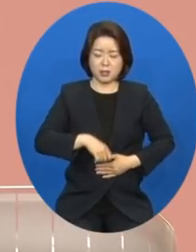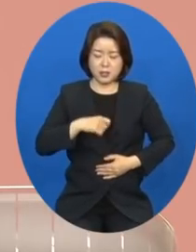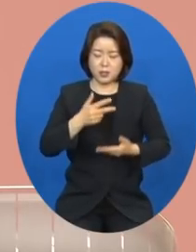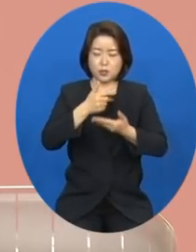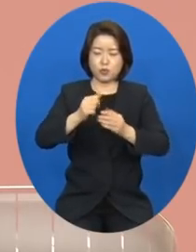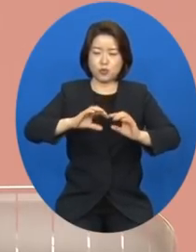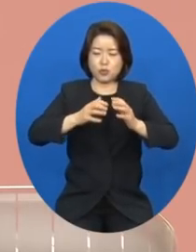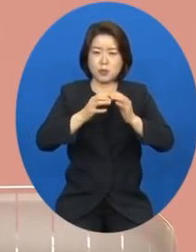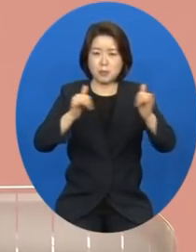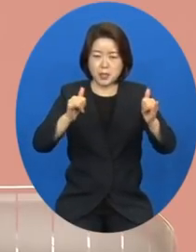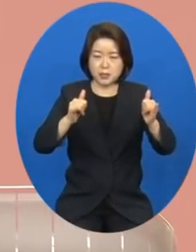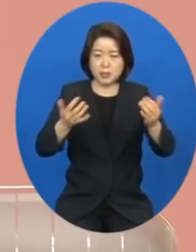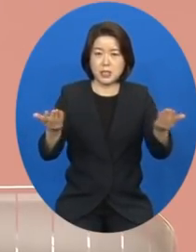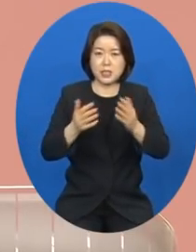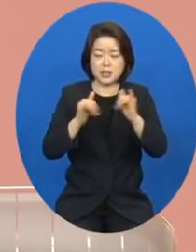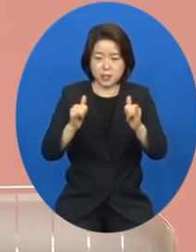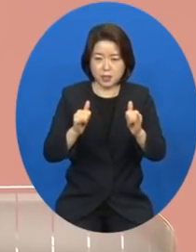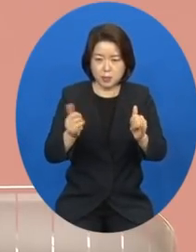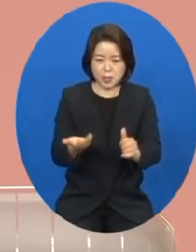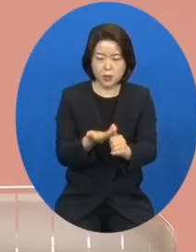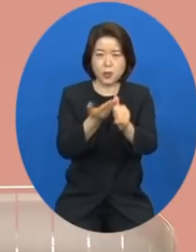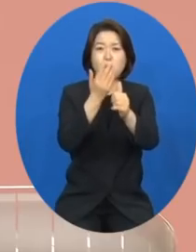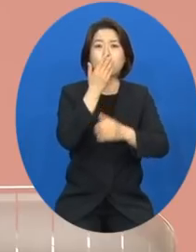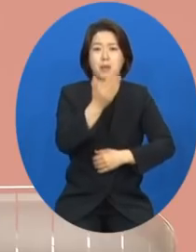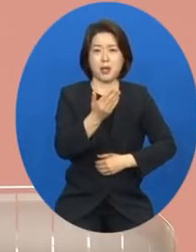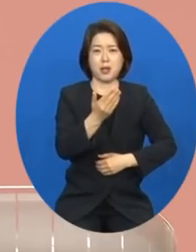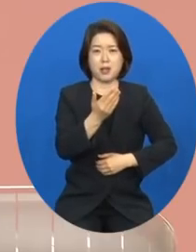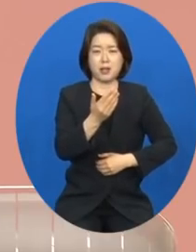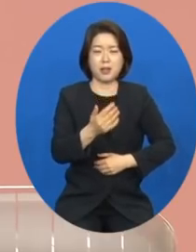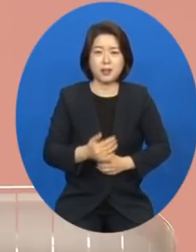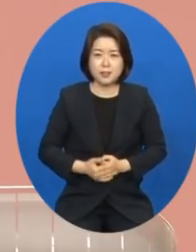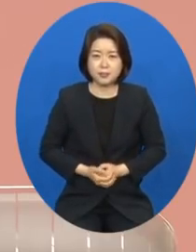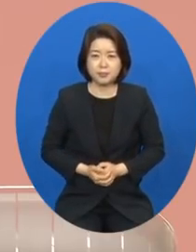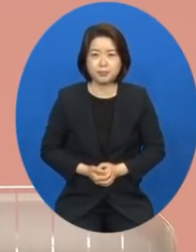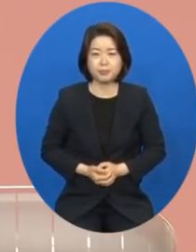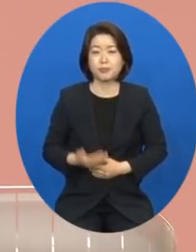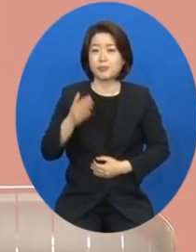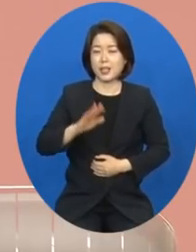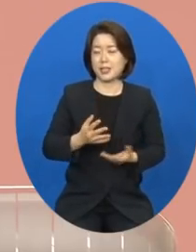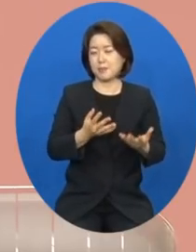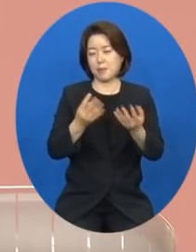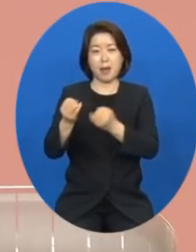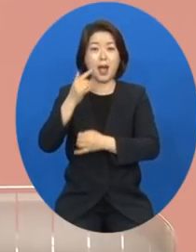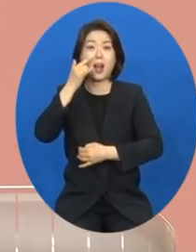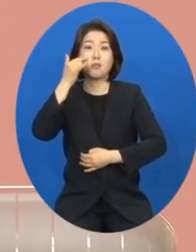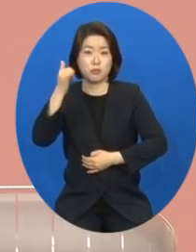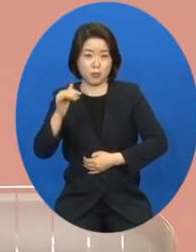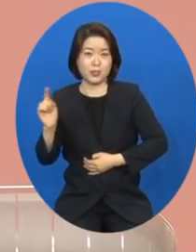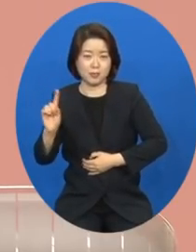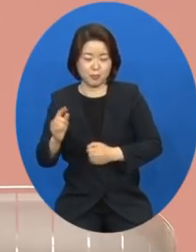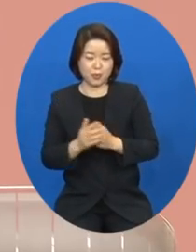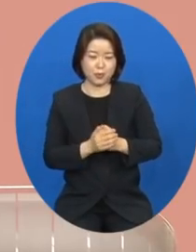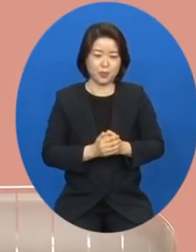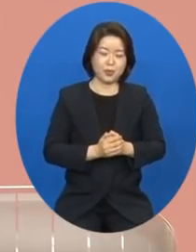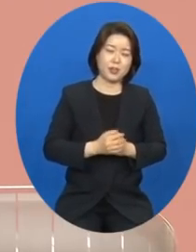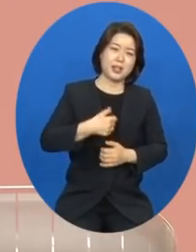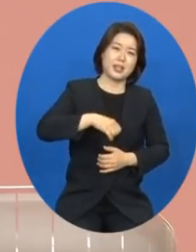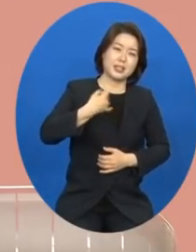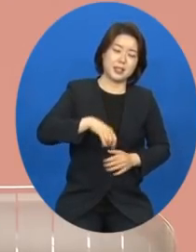계속 이어지게 된다는 것입니다 하지만 많은 부모님들께서 자녀들을 믿음으로